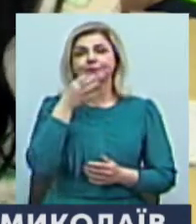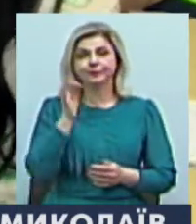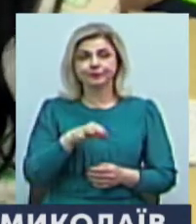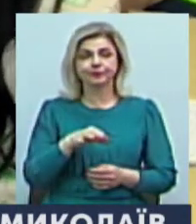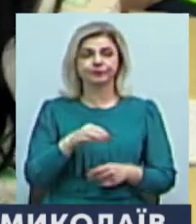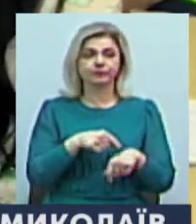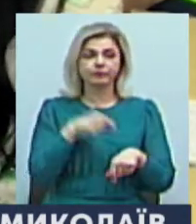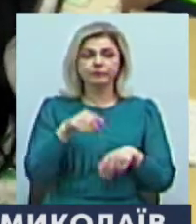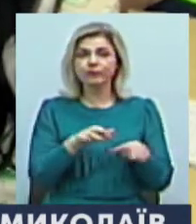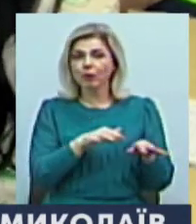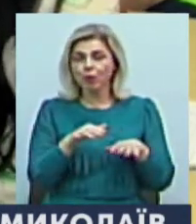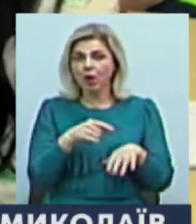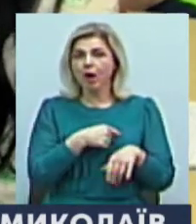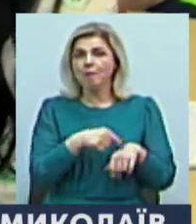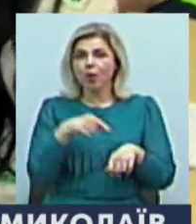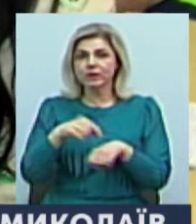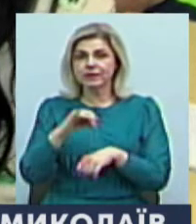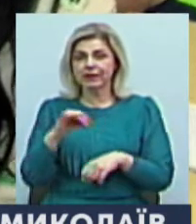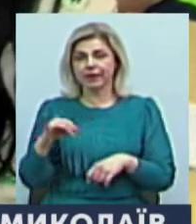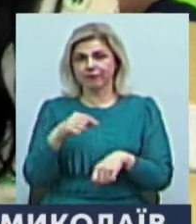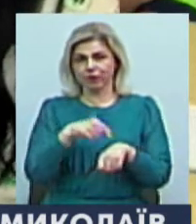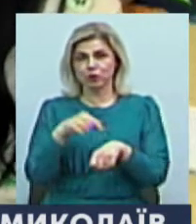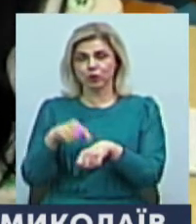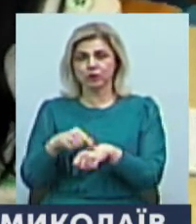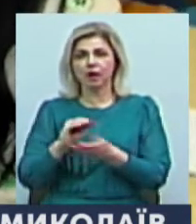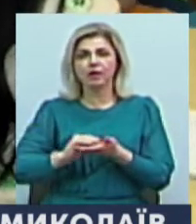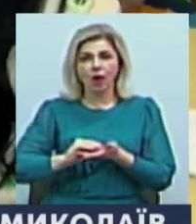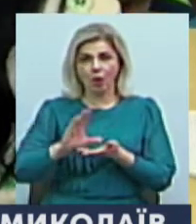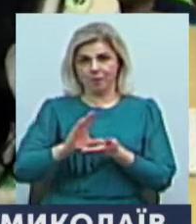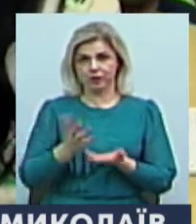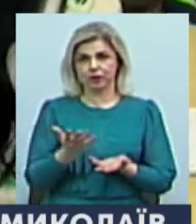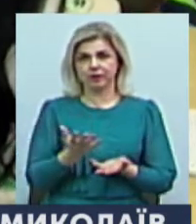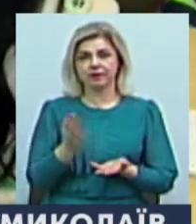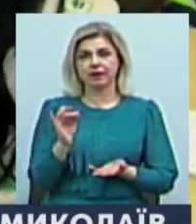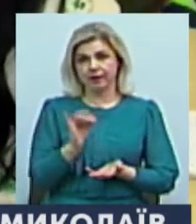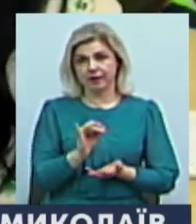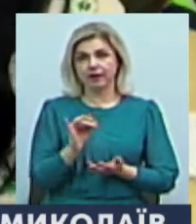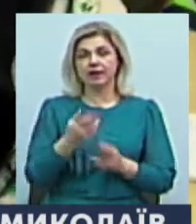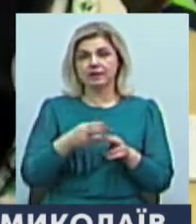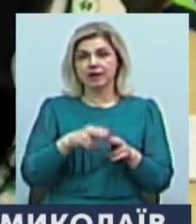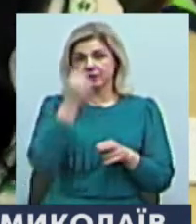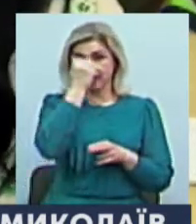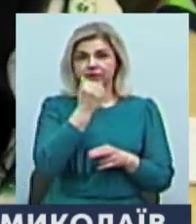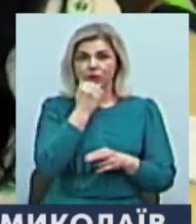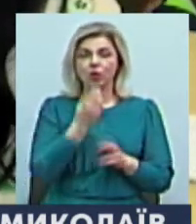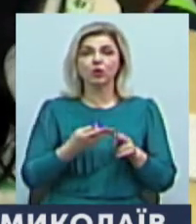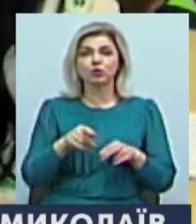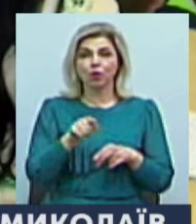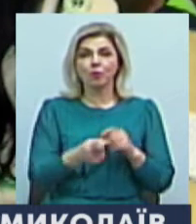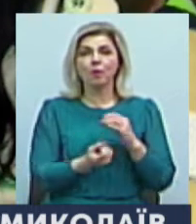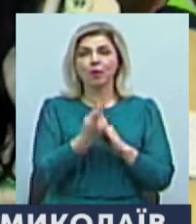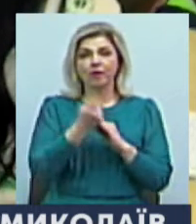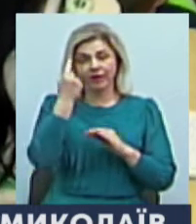емоції, ті відчуття, вони накопичилися. Це завдяки цьому виникла ідея